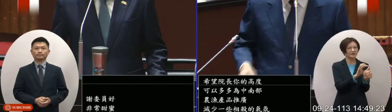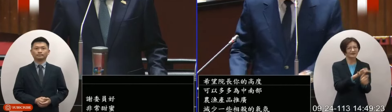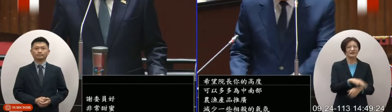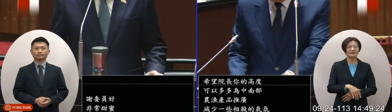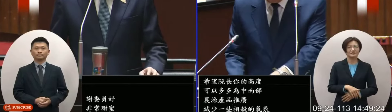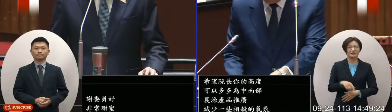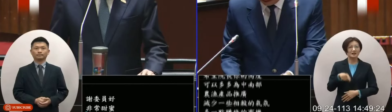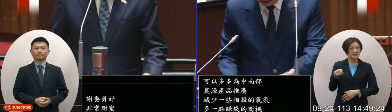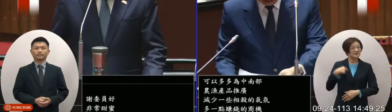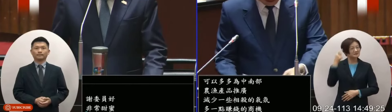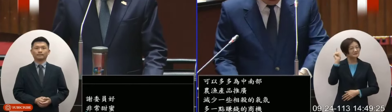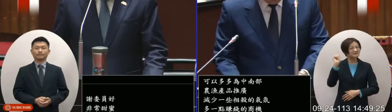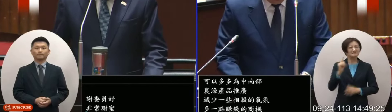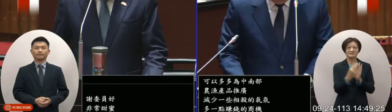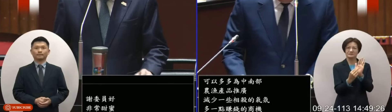哦，